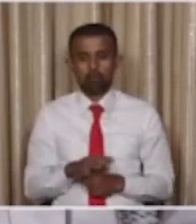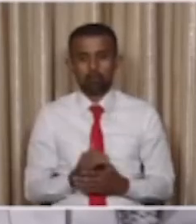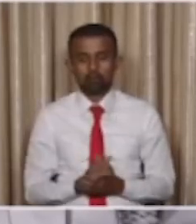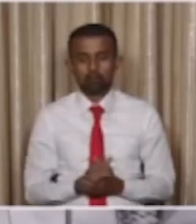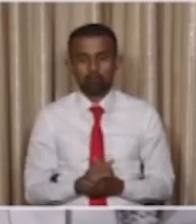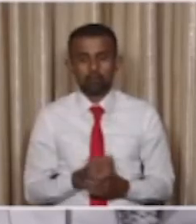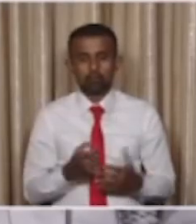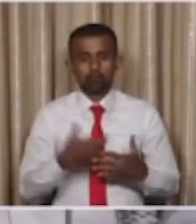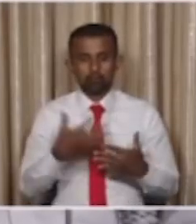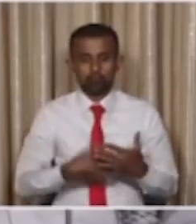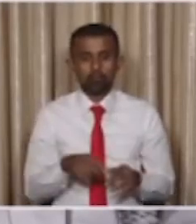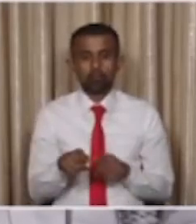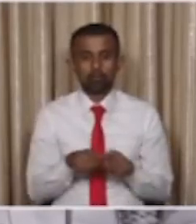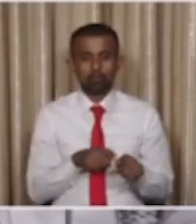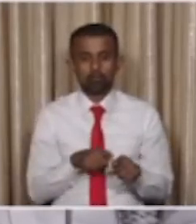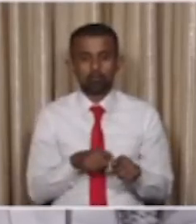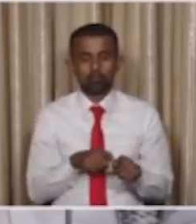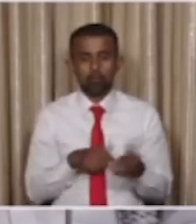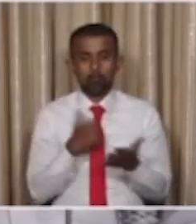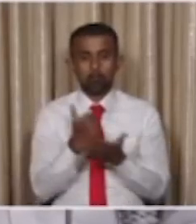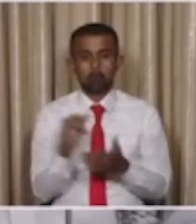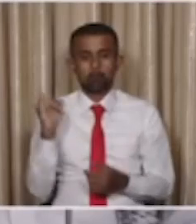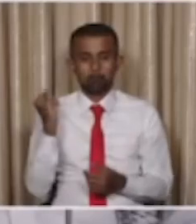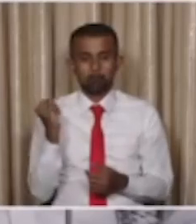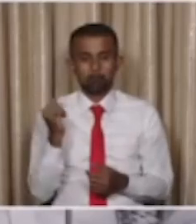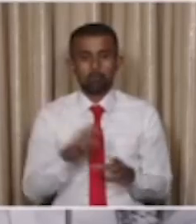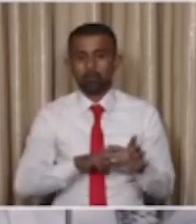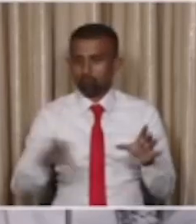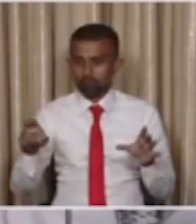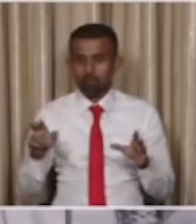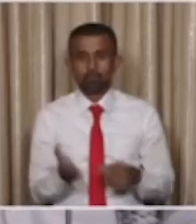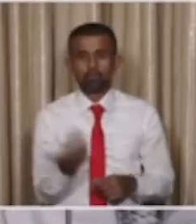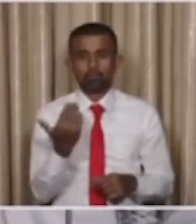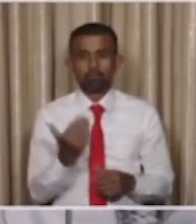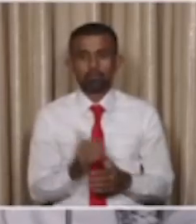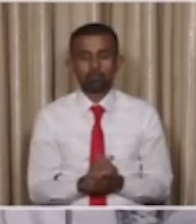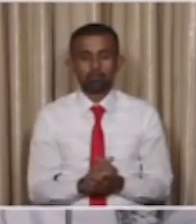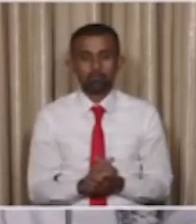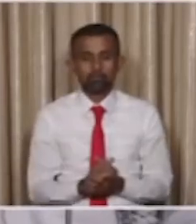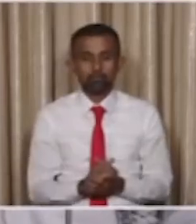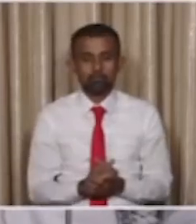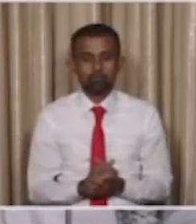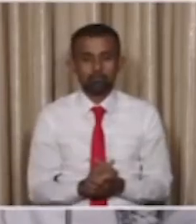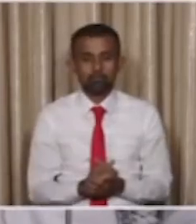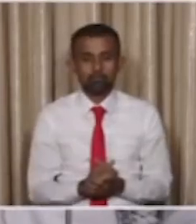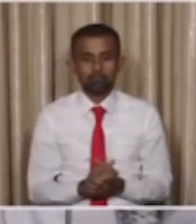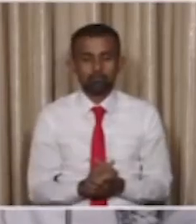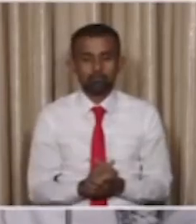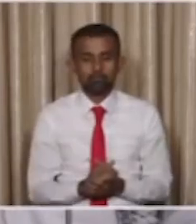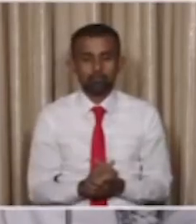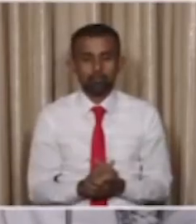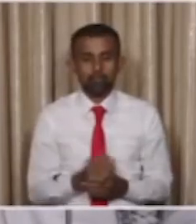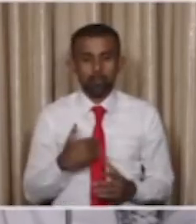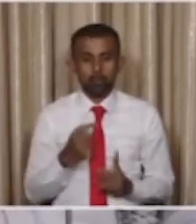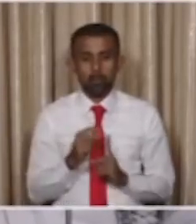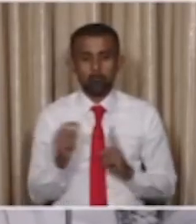මේ වාර්තාව අනුව ඇත්ත වශයෙන් මහා බැංකු නිලධාරීන් ඉල්ලාස් වෙන්න ඕන. මොකද ඔවුන් අපි